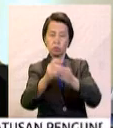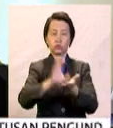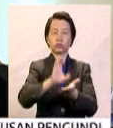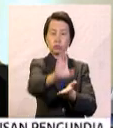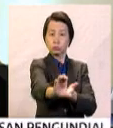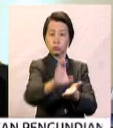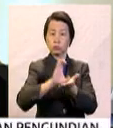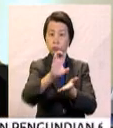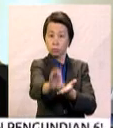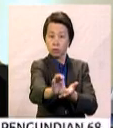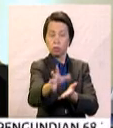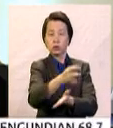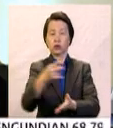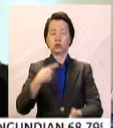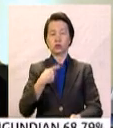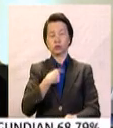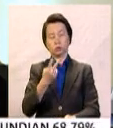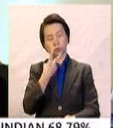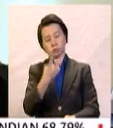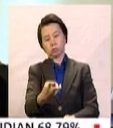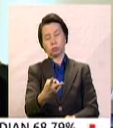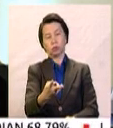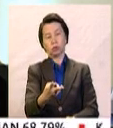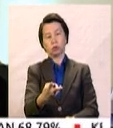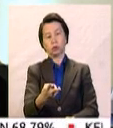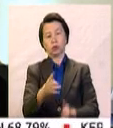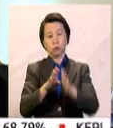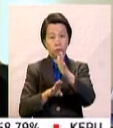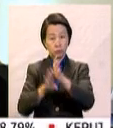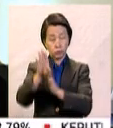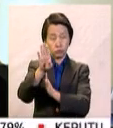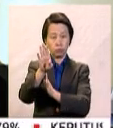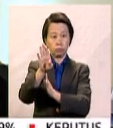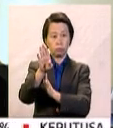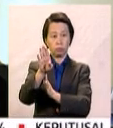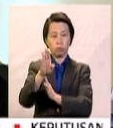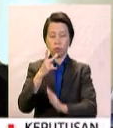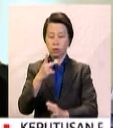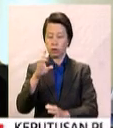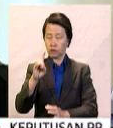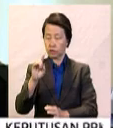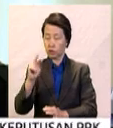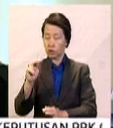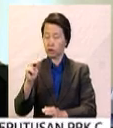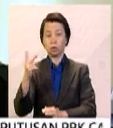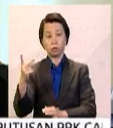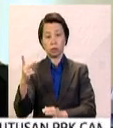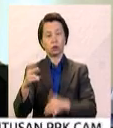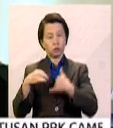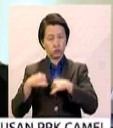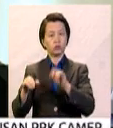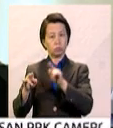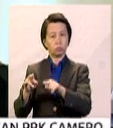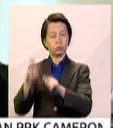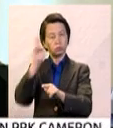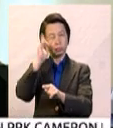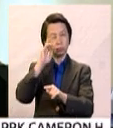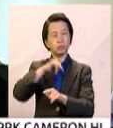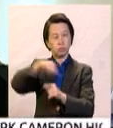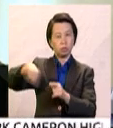pelaburan, dan juga kita lihat pertumbuhan KDNK masih lagi